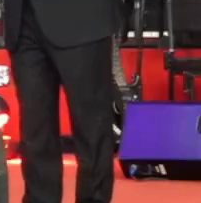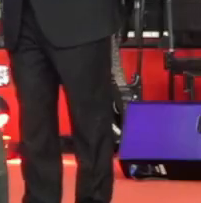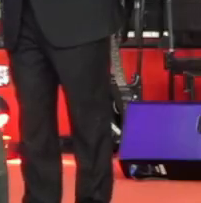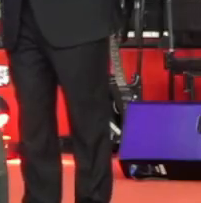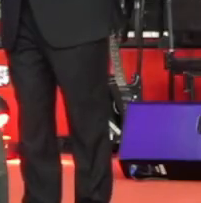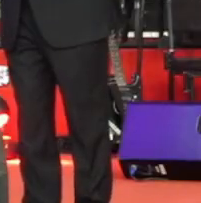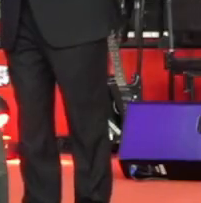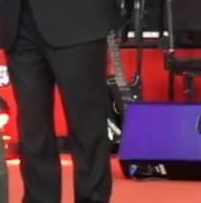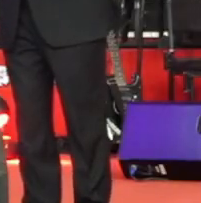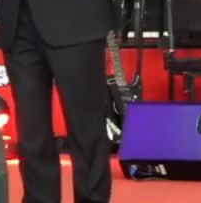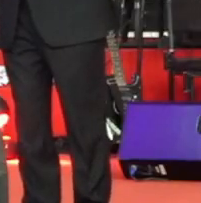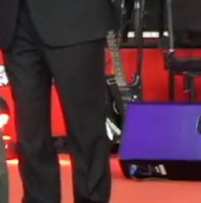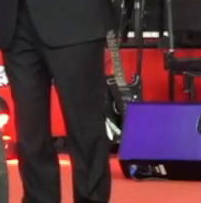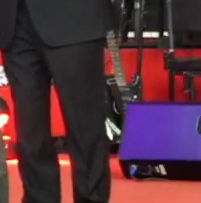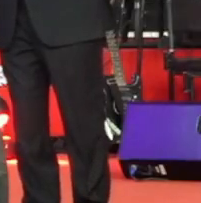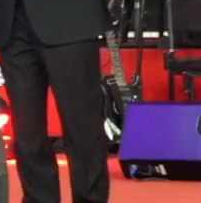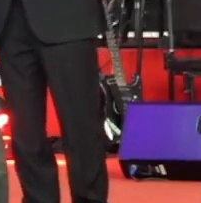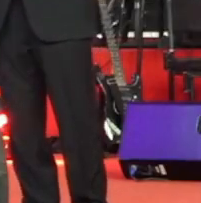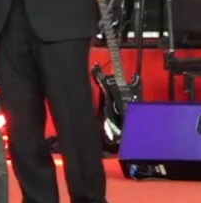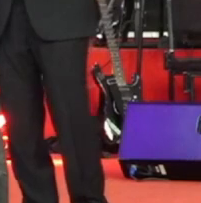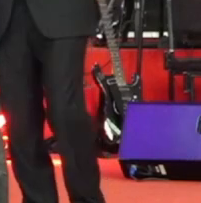"To" is another language.